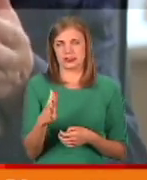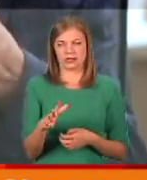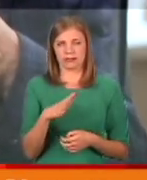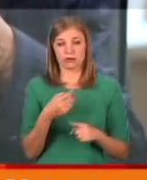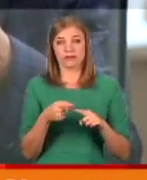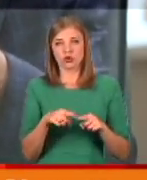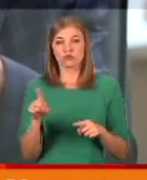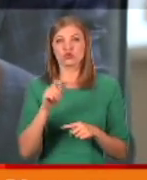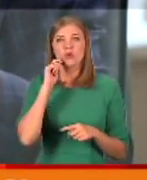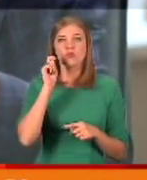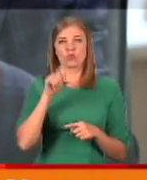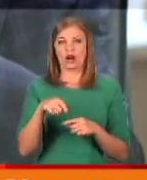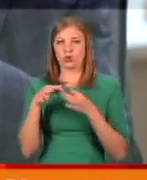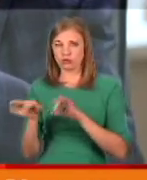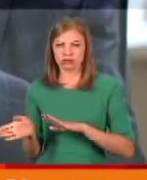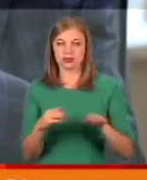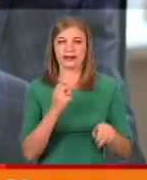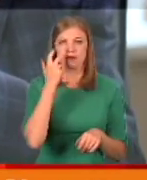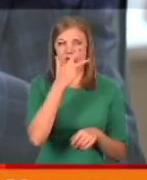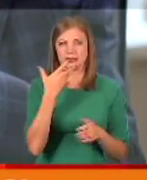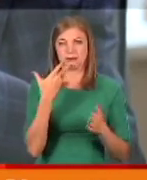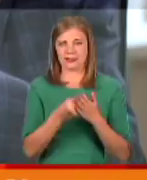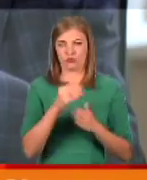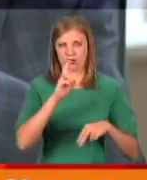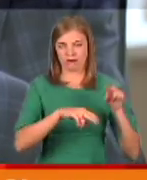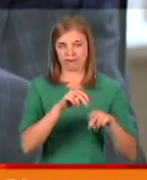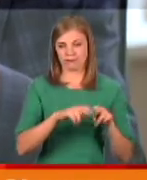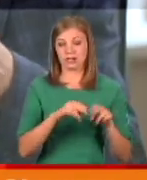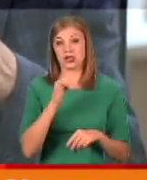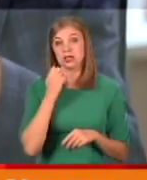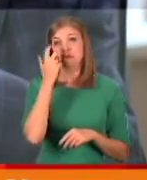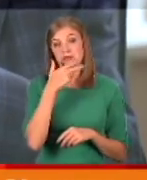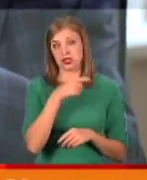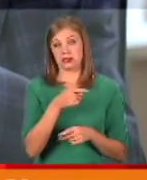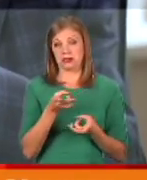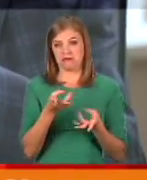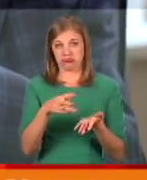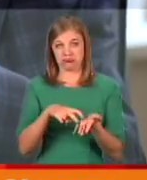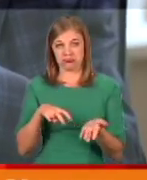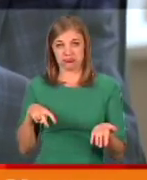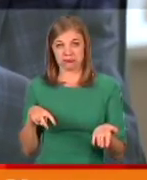було в тому, щоб Україну пустити в Бразилію своїм космодромом. І Бразилія виходить з цього